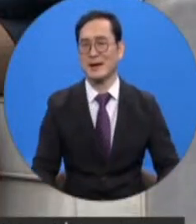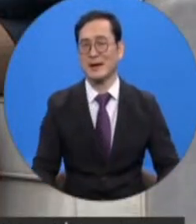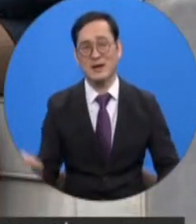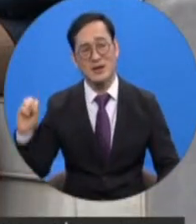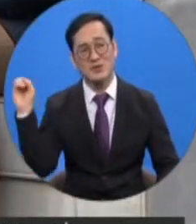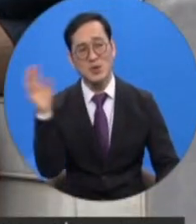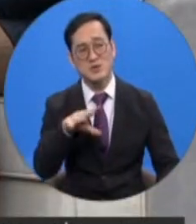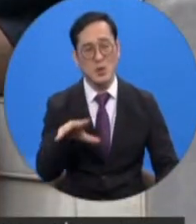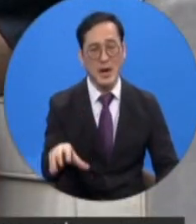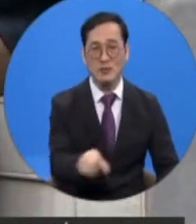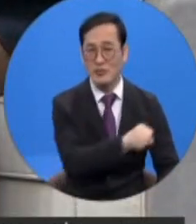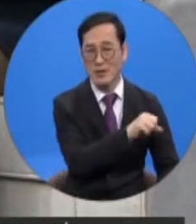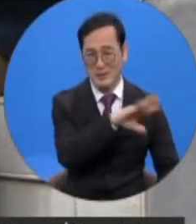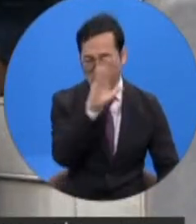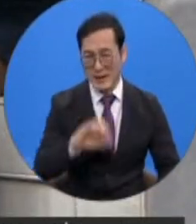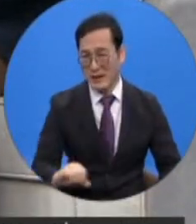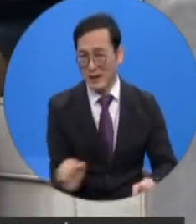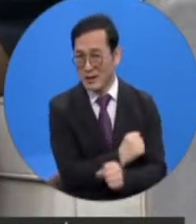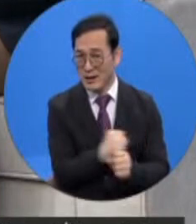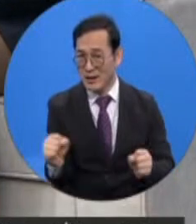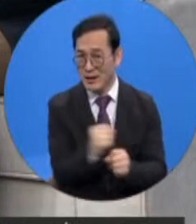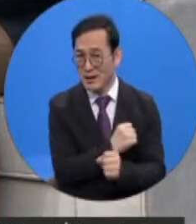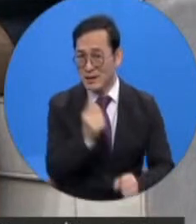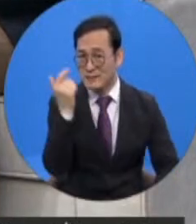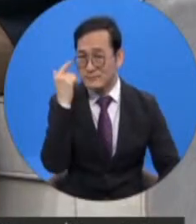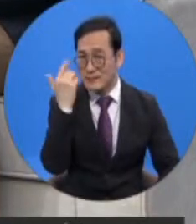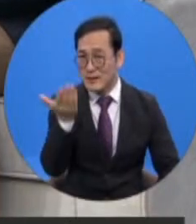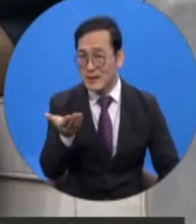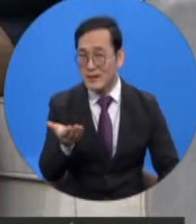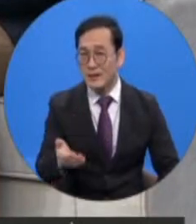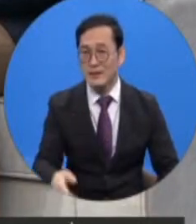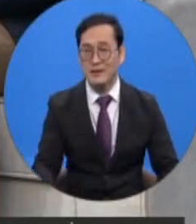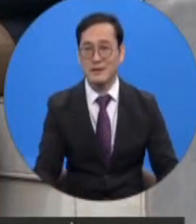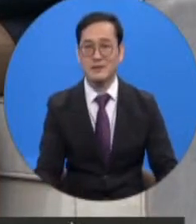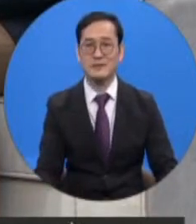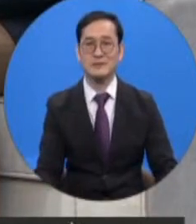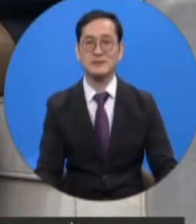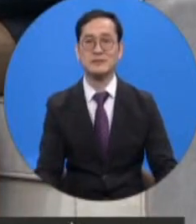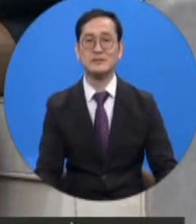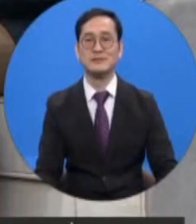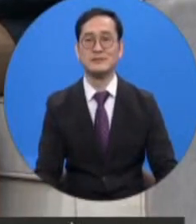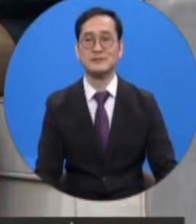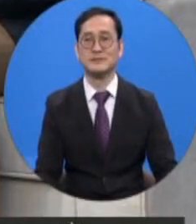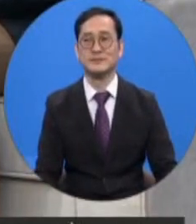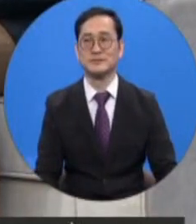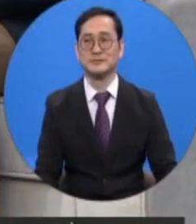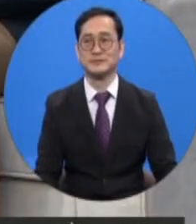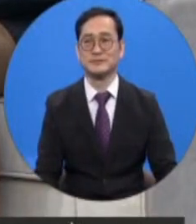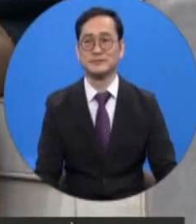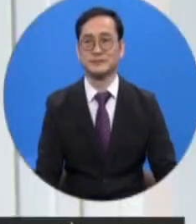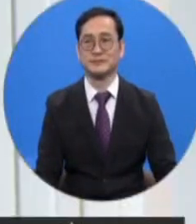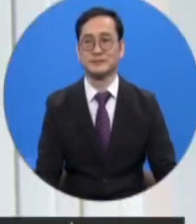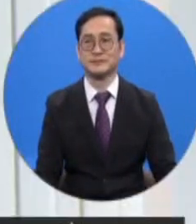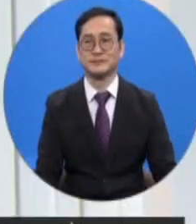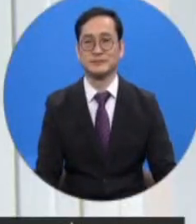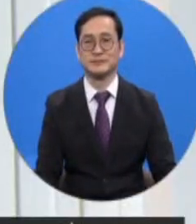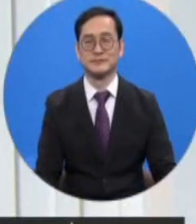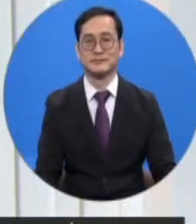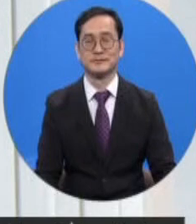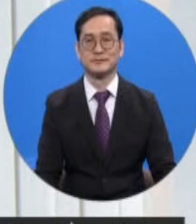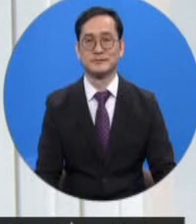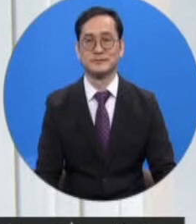얘기입니까? 어제 원희룡 지금 국민의힘 선대위 정책총괄본부장이죠. 원희룡